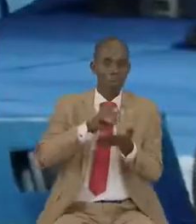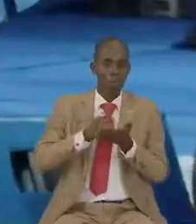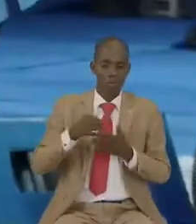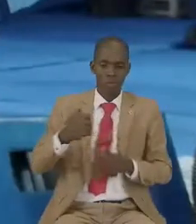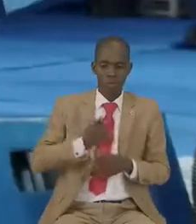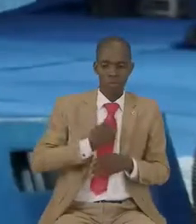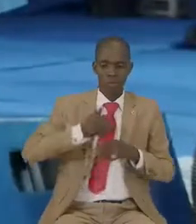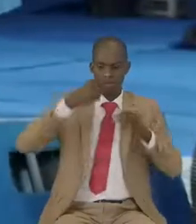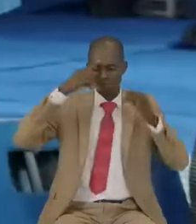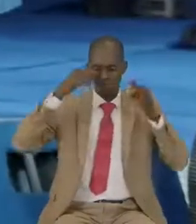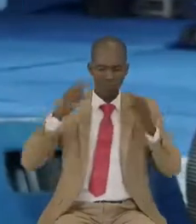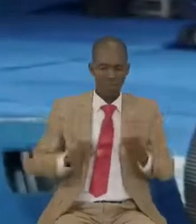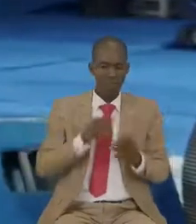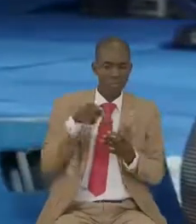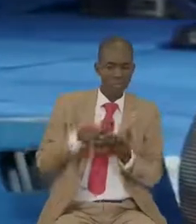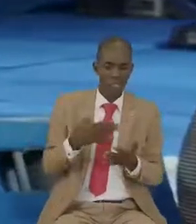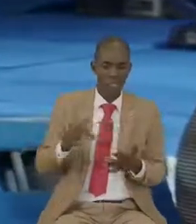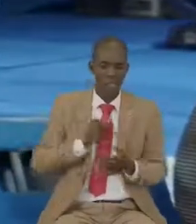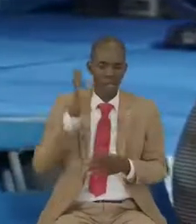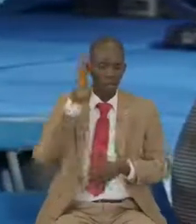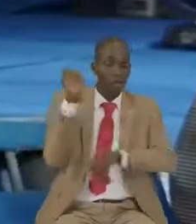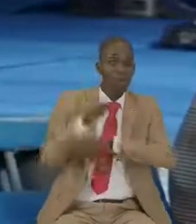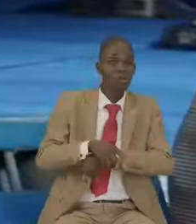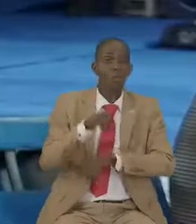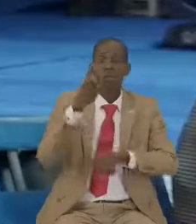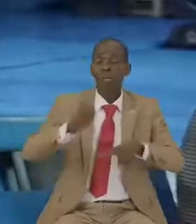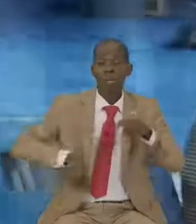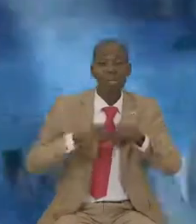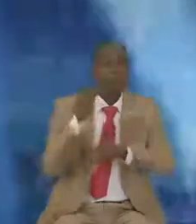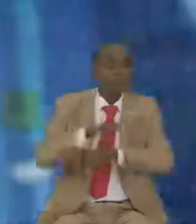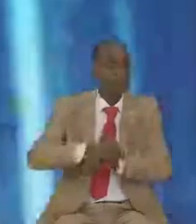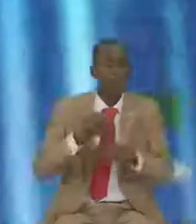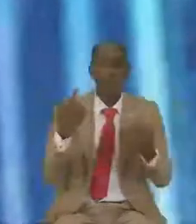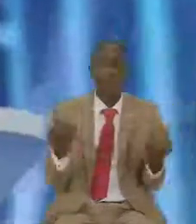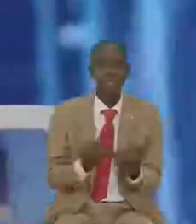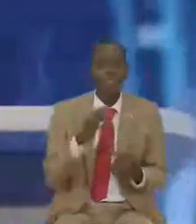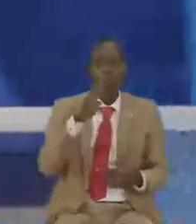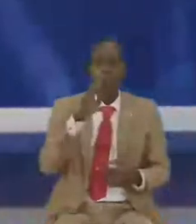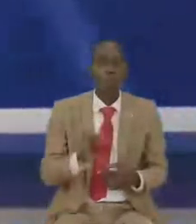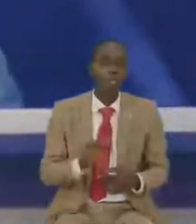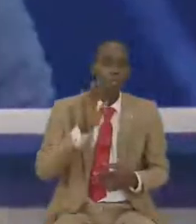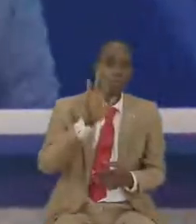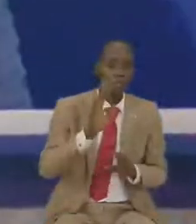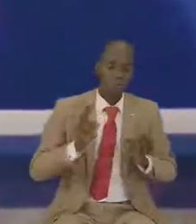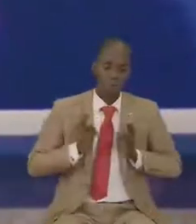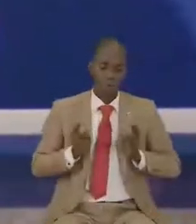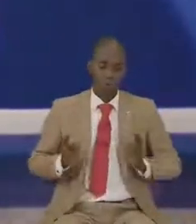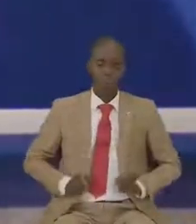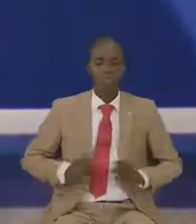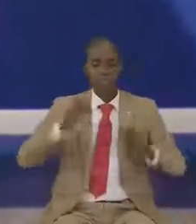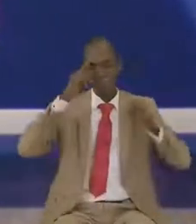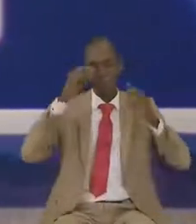Tu regardes ta détermination, cette chose-là, je vais la vaincre. Tu ne peux pas vaincre le